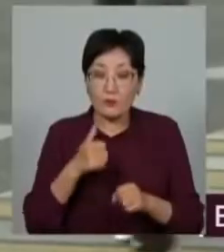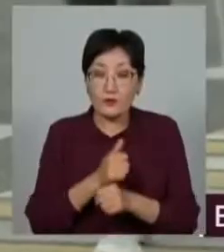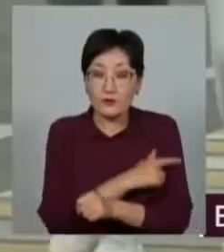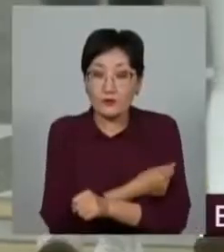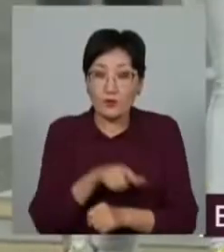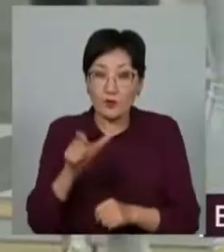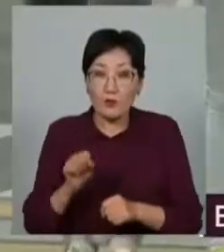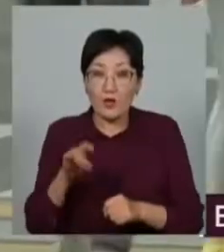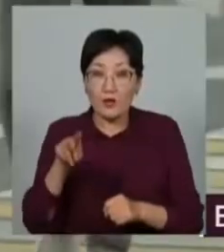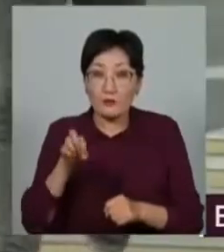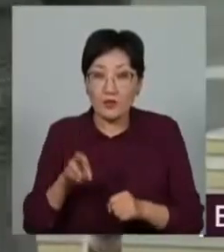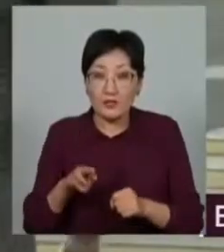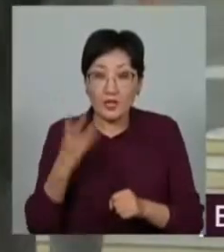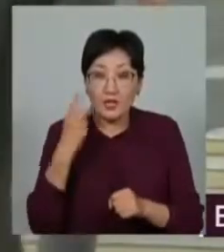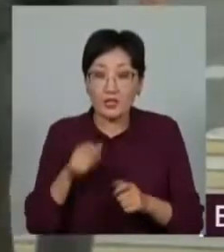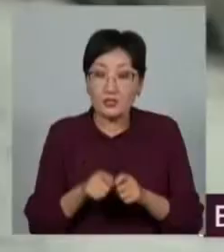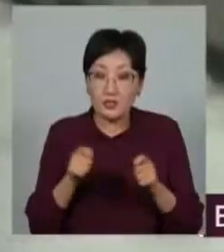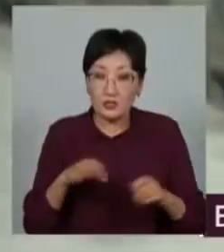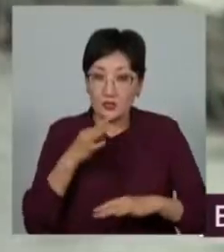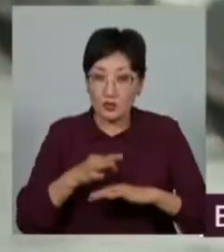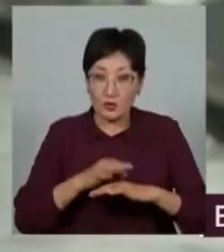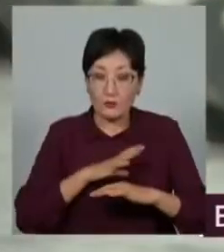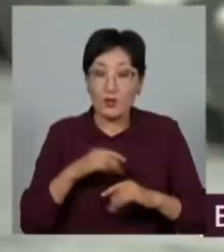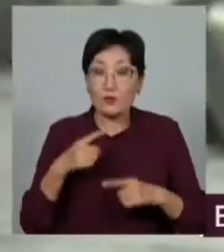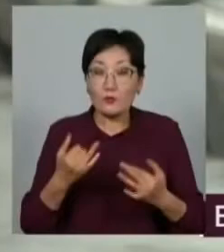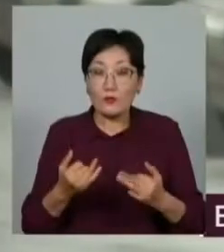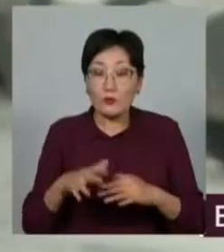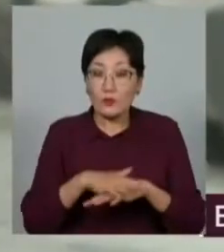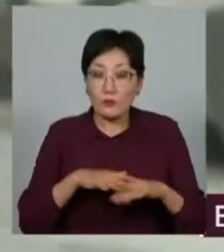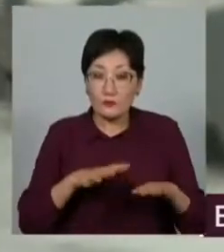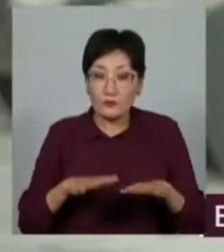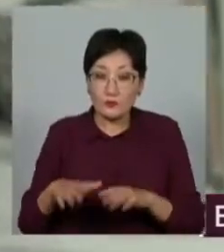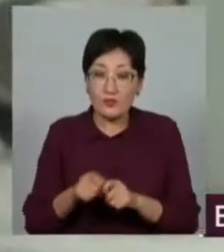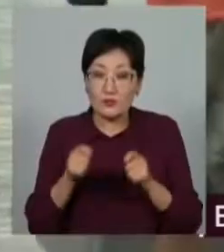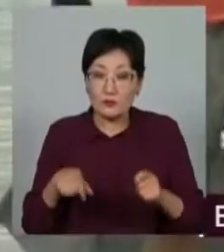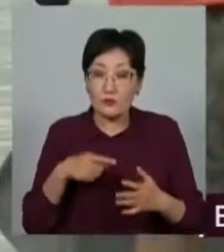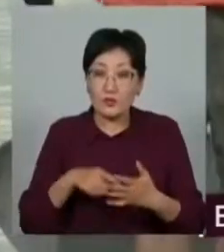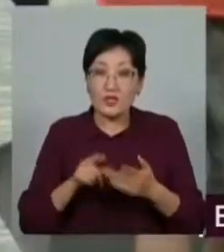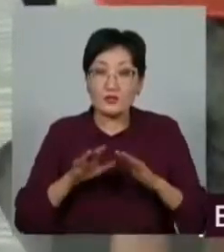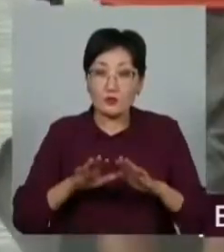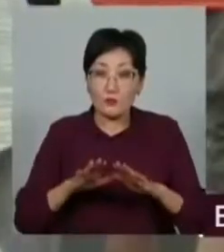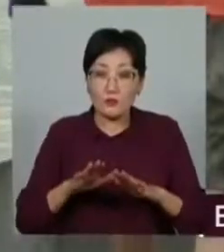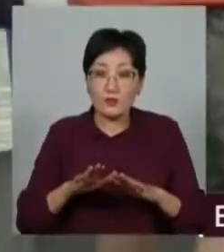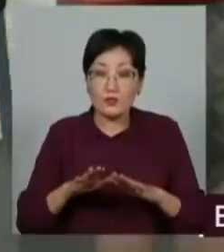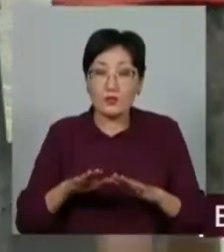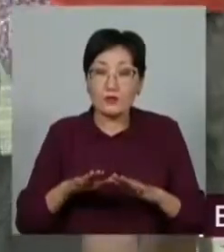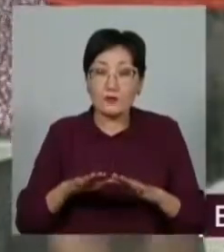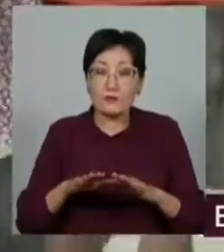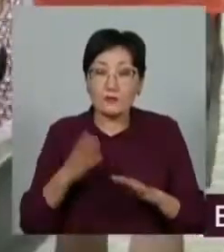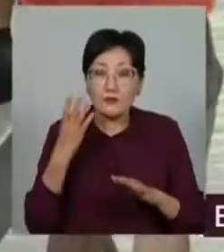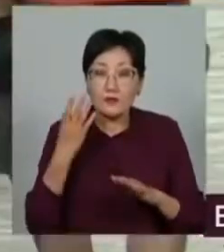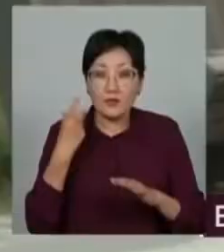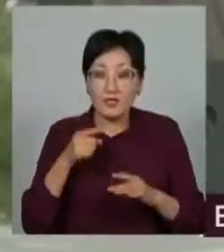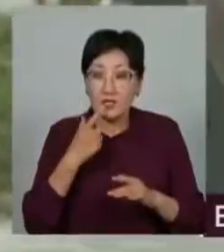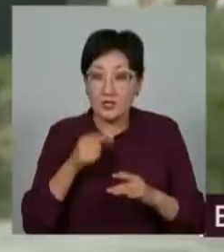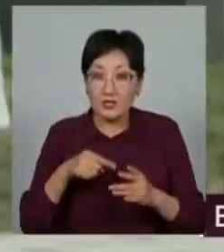дәрігер арбаттың қашан ашылатынына жауап берді. Сөзінше, қоғамдық орынды ашу мәселесі тек қала қызыл аймақтан шыққан